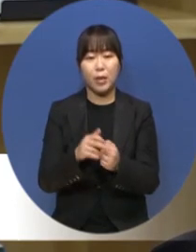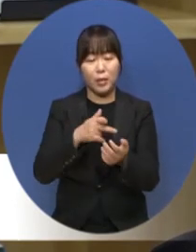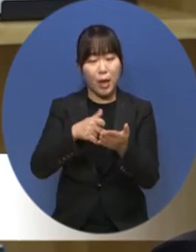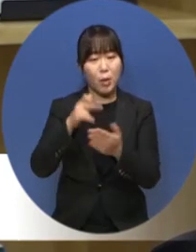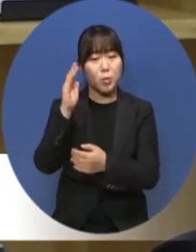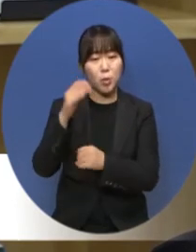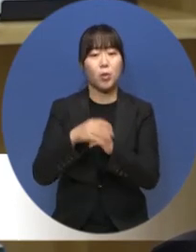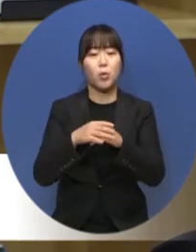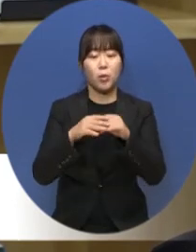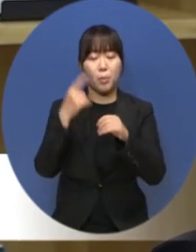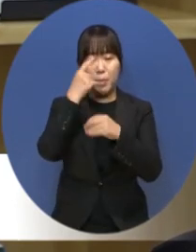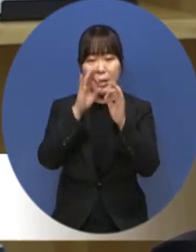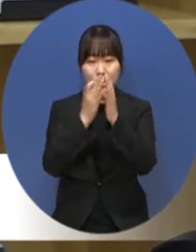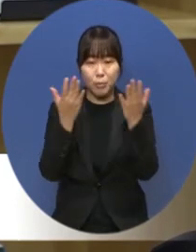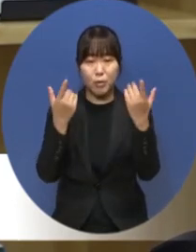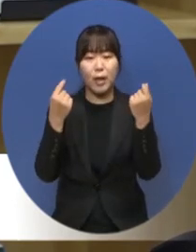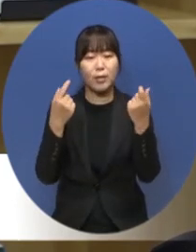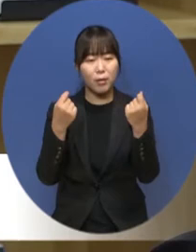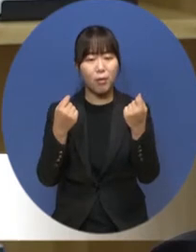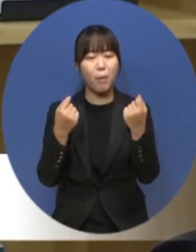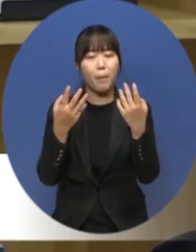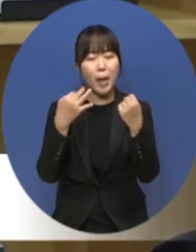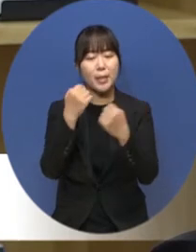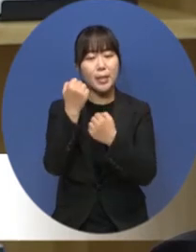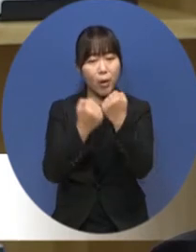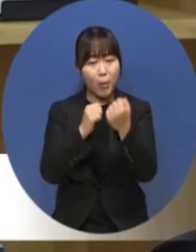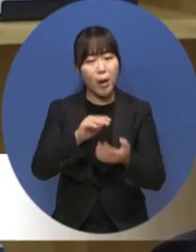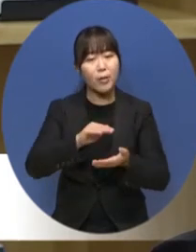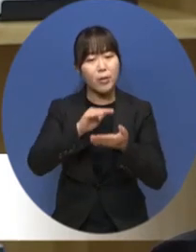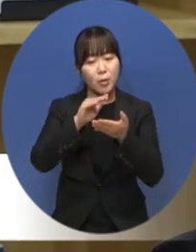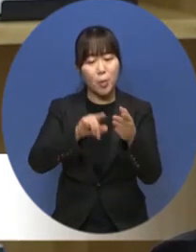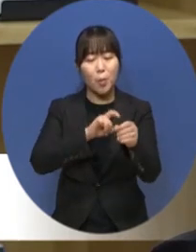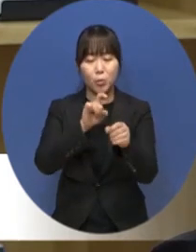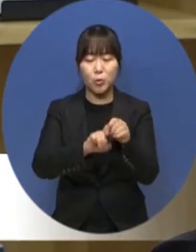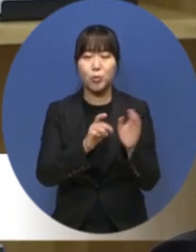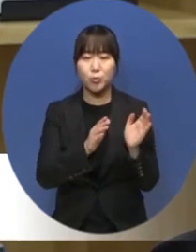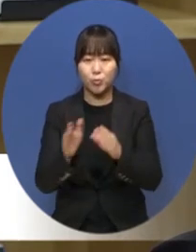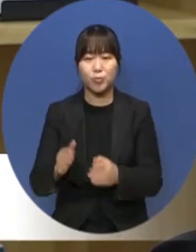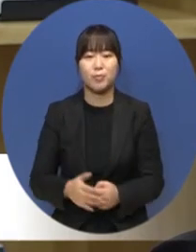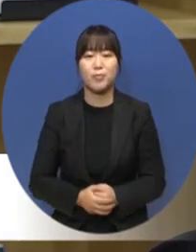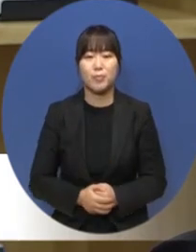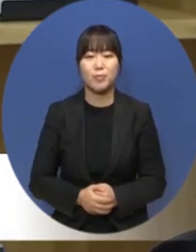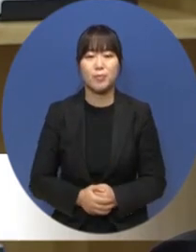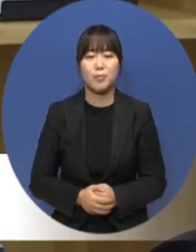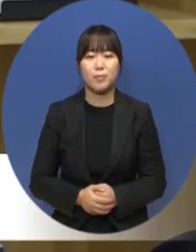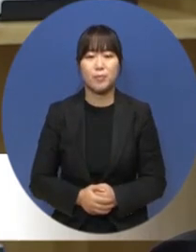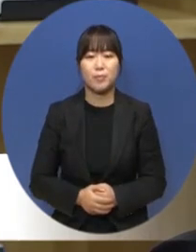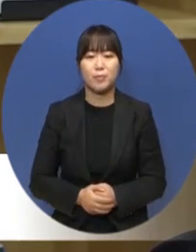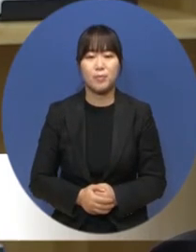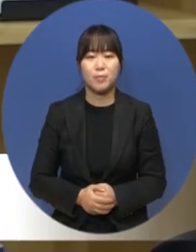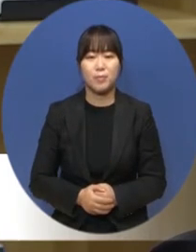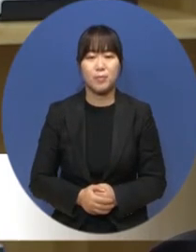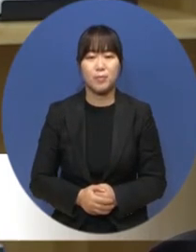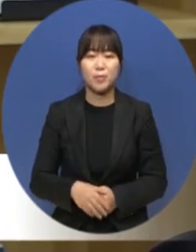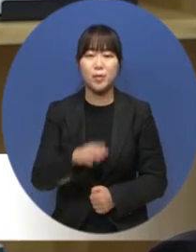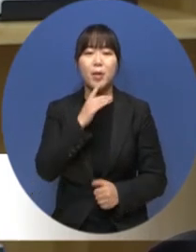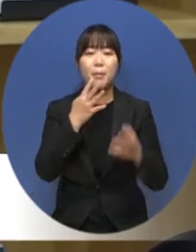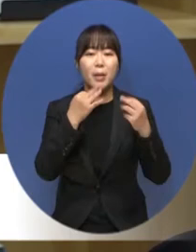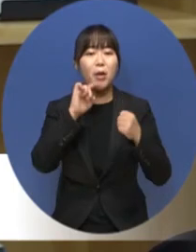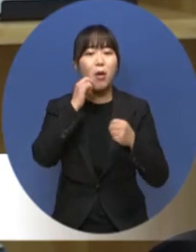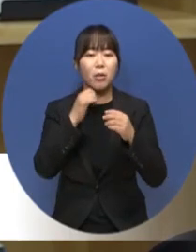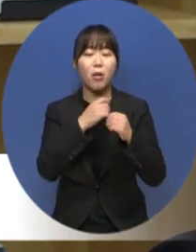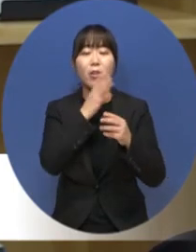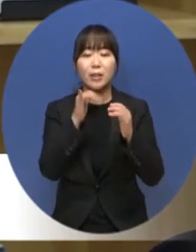페이스북 이나 요런 것들을 좀 반이 설명을 해드리기 위해서 준비를 좀 했고요 그리고 많은 어르신들이